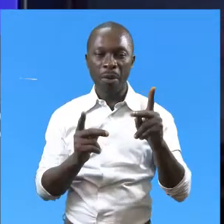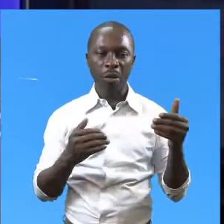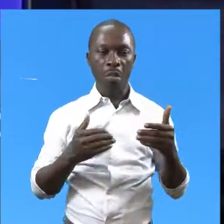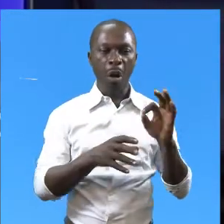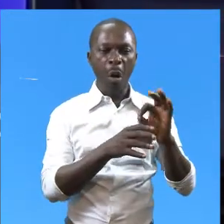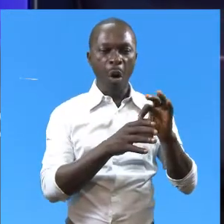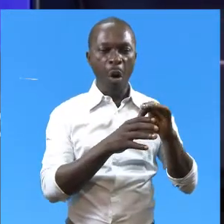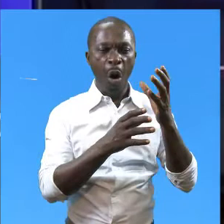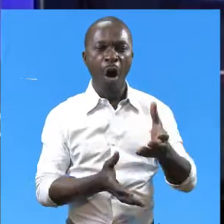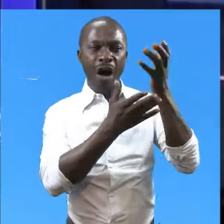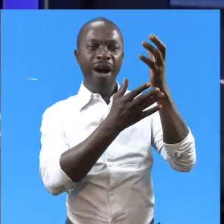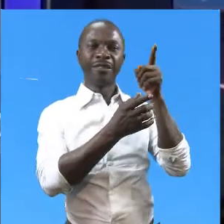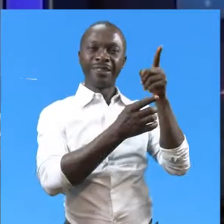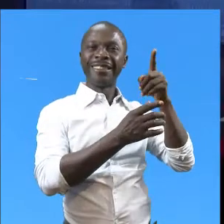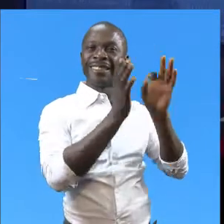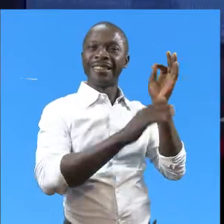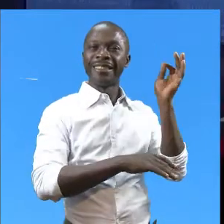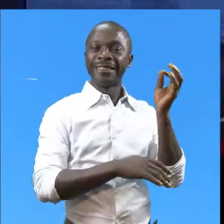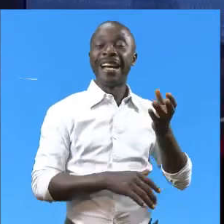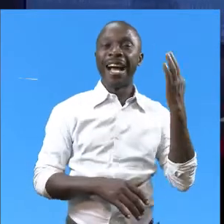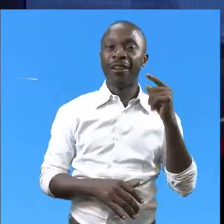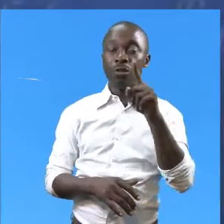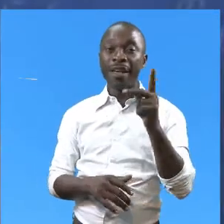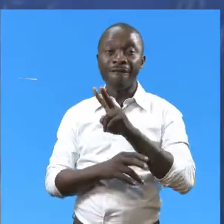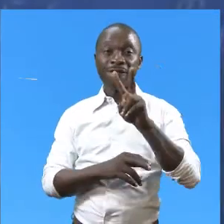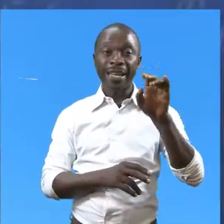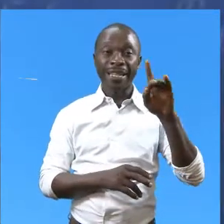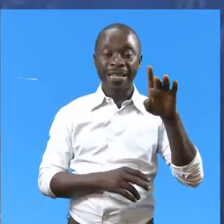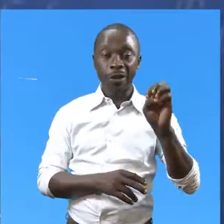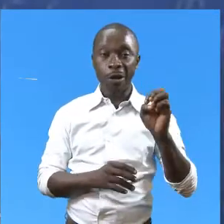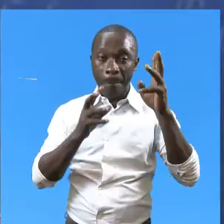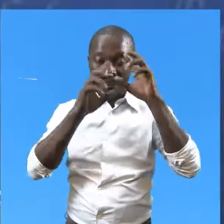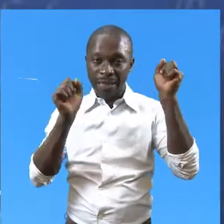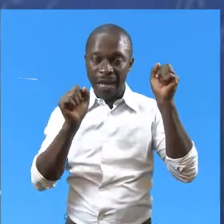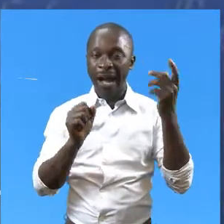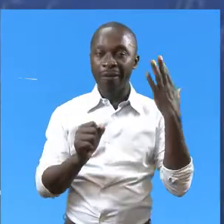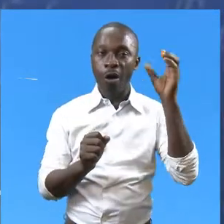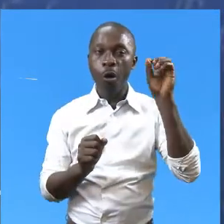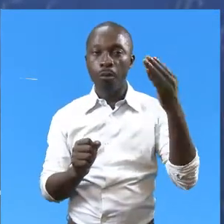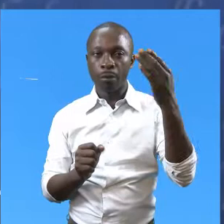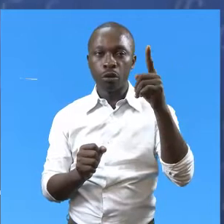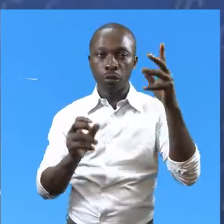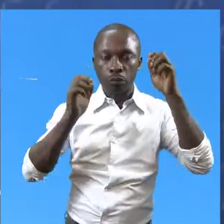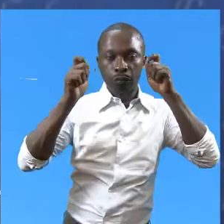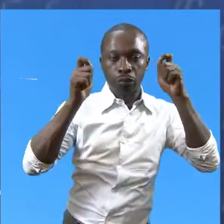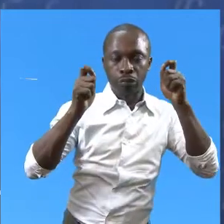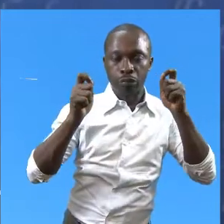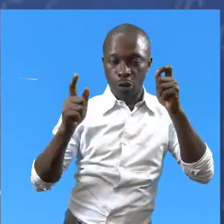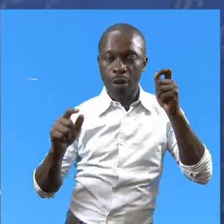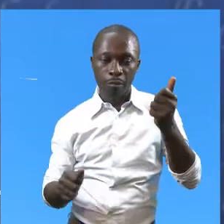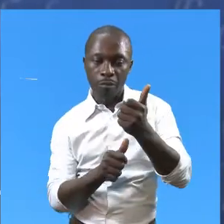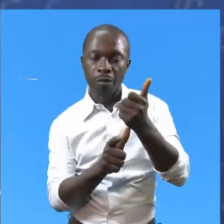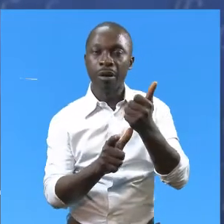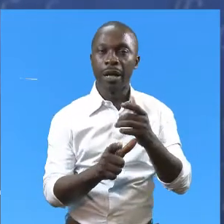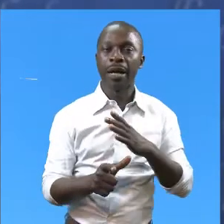succès dans l'état clé de Pennsylvanie. L'ancien vice-président de Barack Obama va ainsi devenir le 46e président des